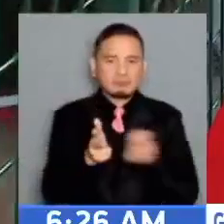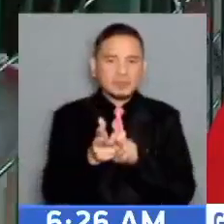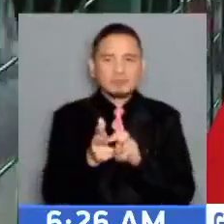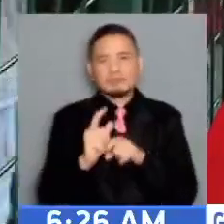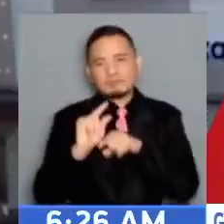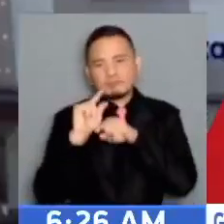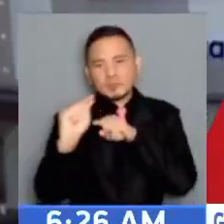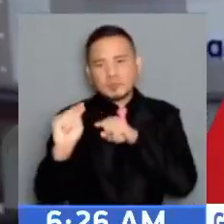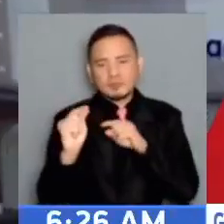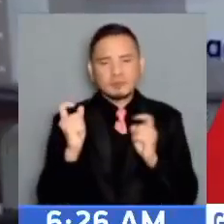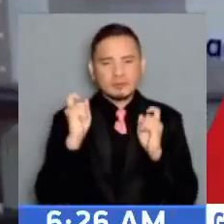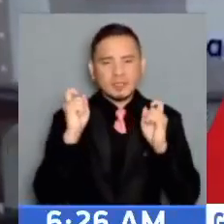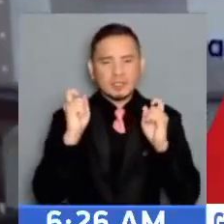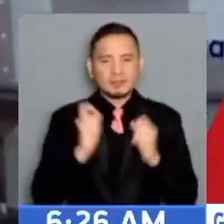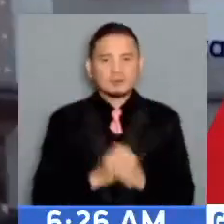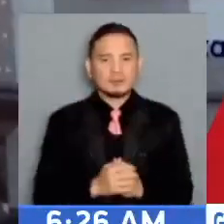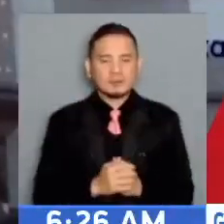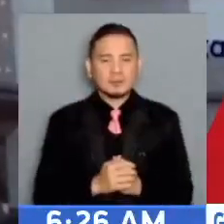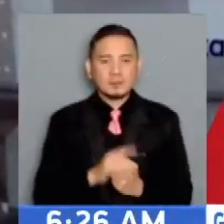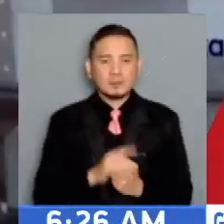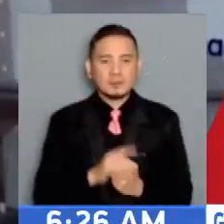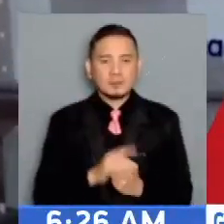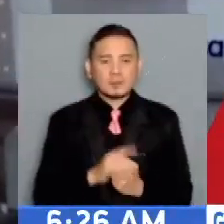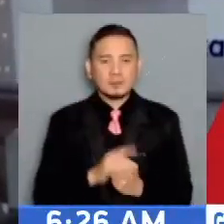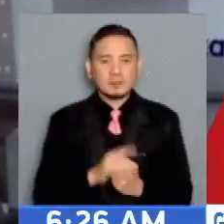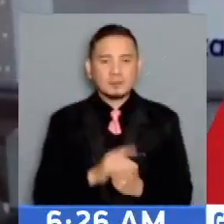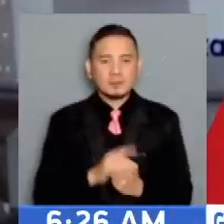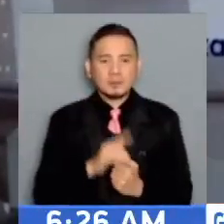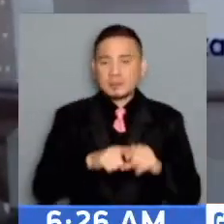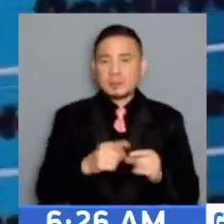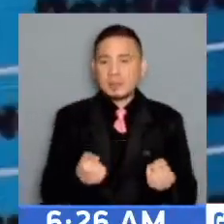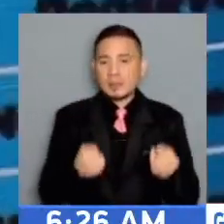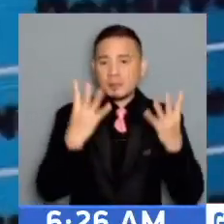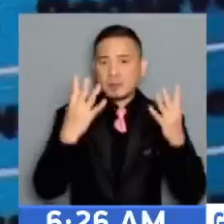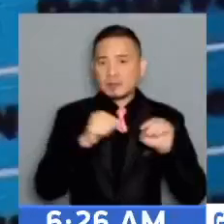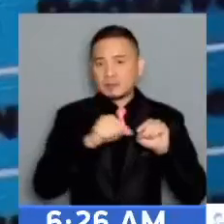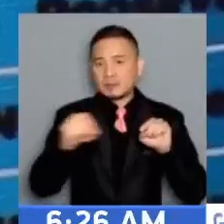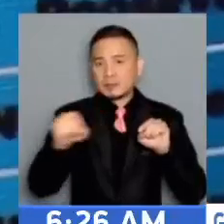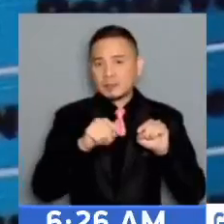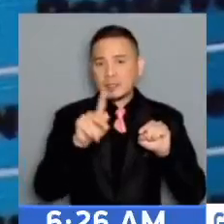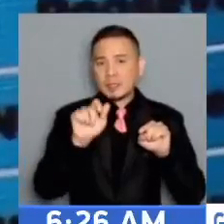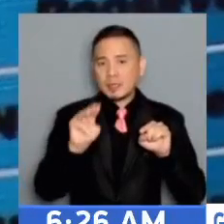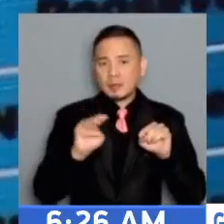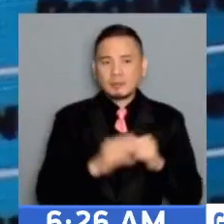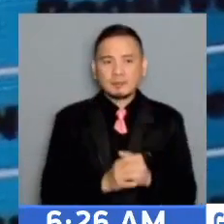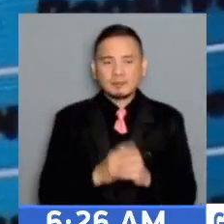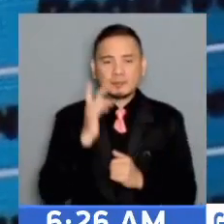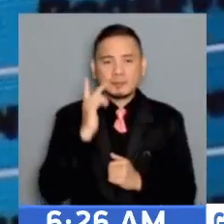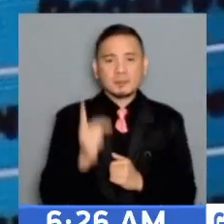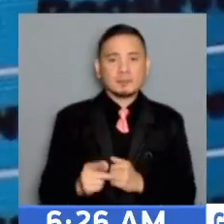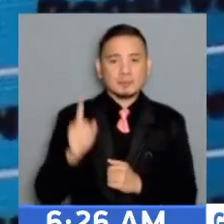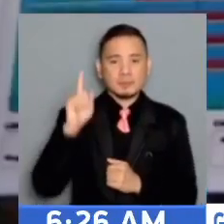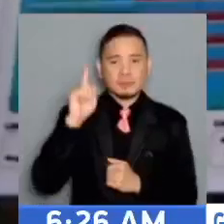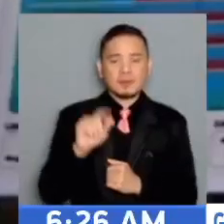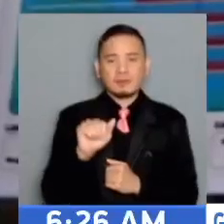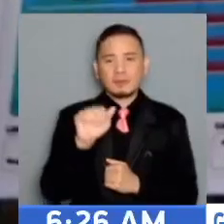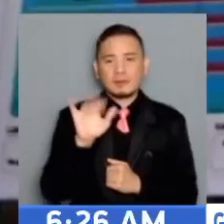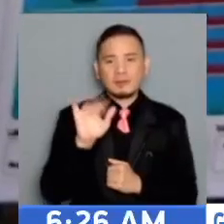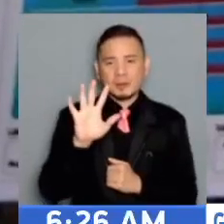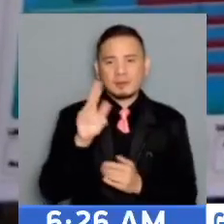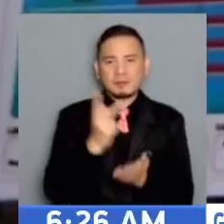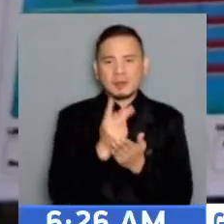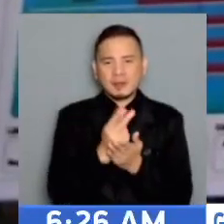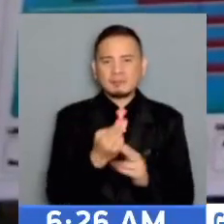ay nakadepende sa distansya. 15 pesos sa unang 5 kilometro, dagdag na 2 pesos and 65 centavos sa mga susunod na